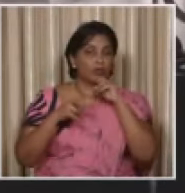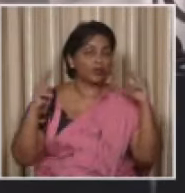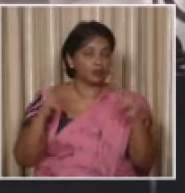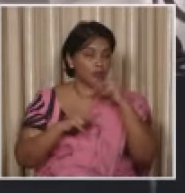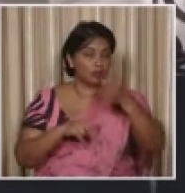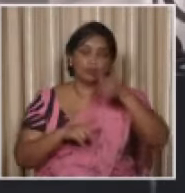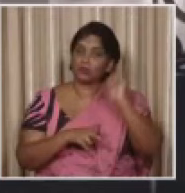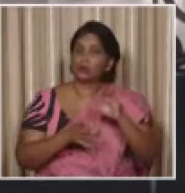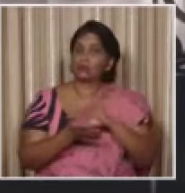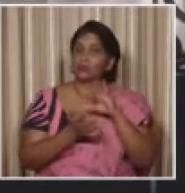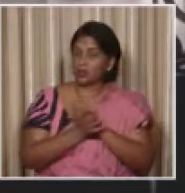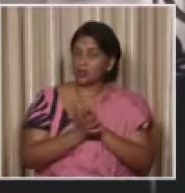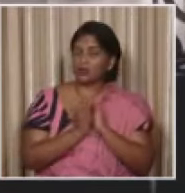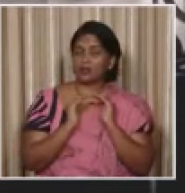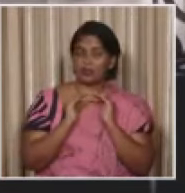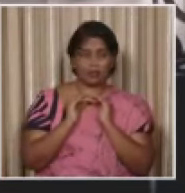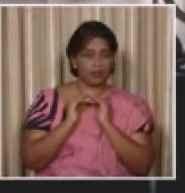श्रेष्ठाधिकरण तींदुवट पटहेनिव